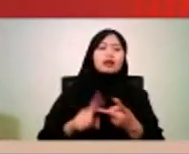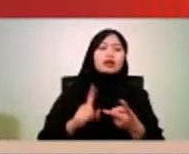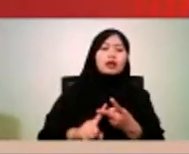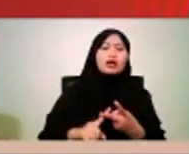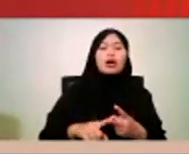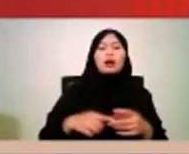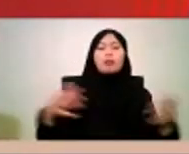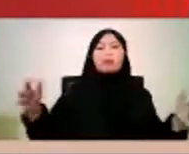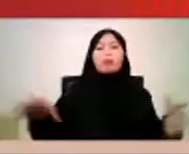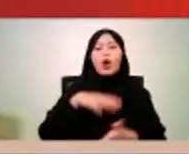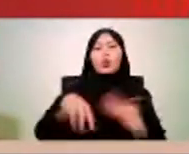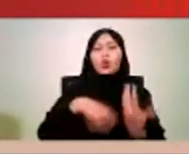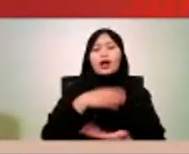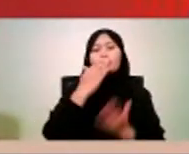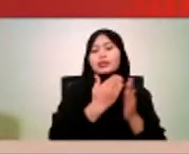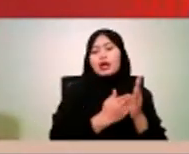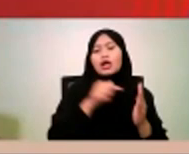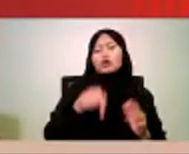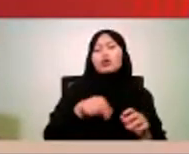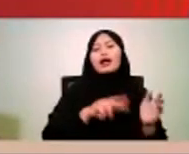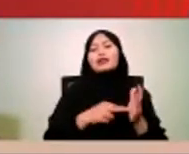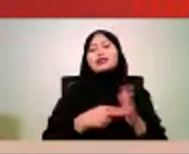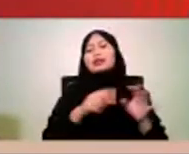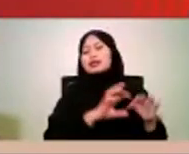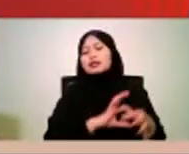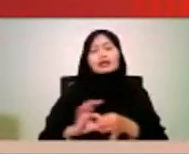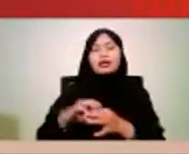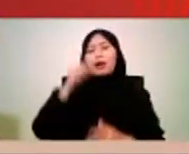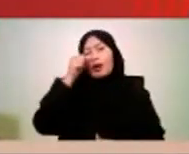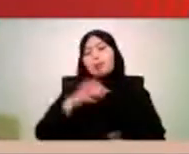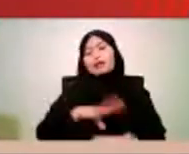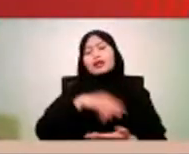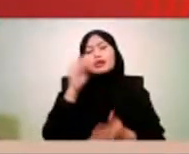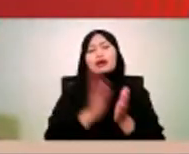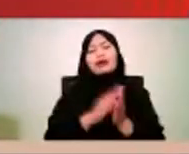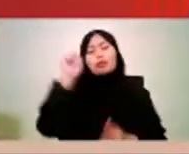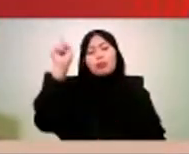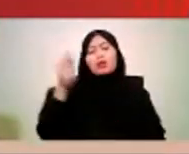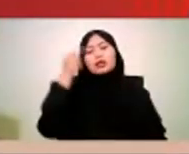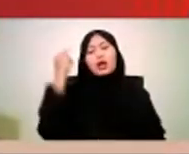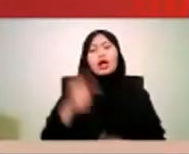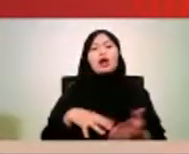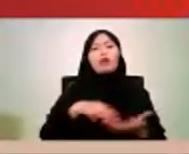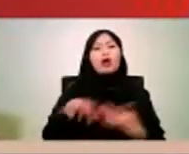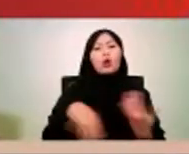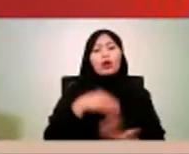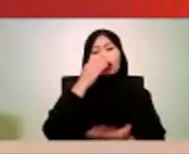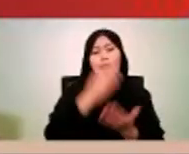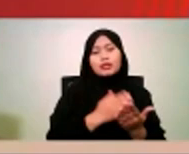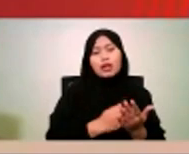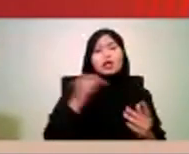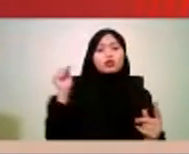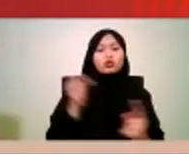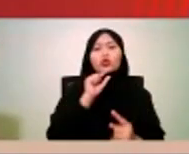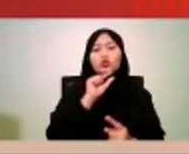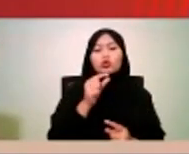bauran kebijakan itu merupakan kerjasama antara Bank Sentral dengan pemerintah jadi bauran kebijakan ini ditujukan untuk